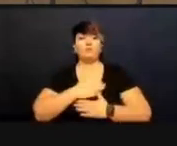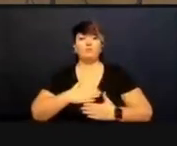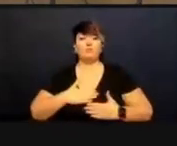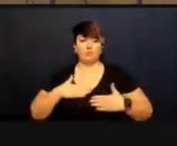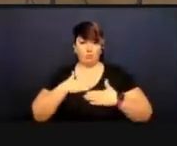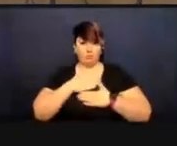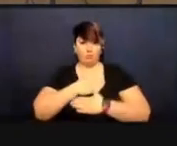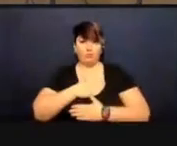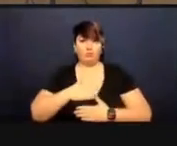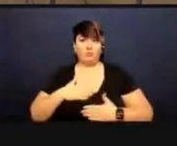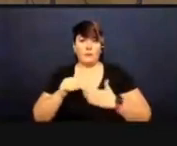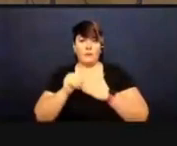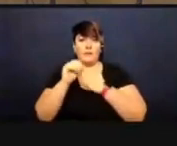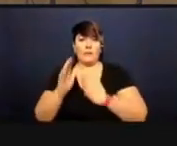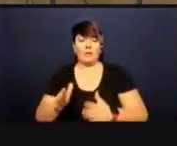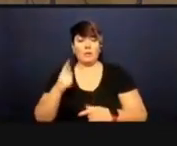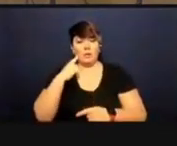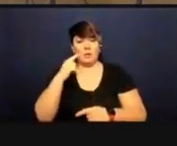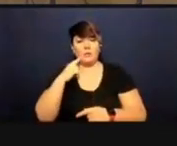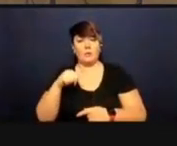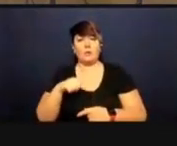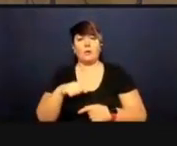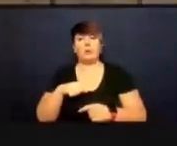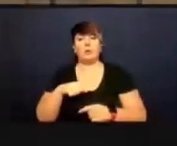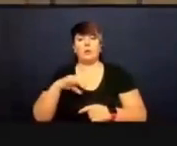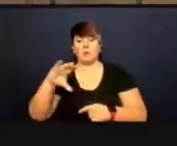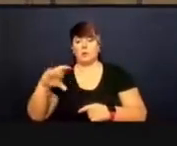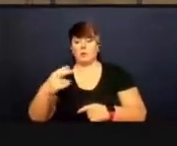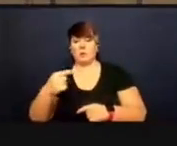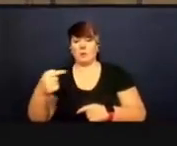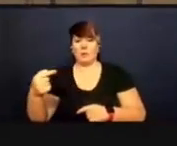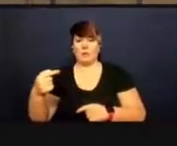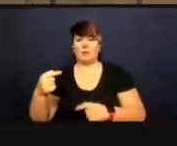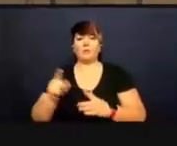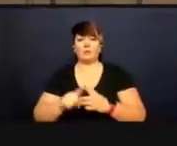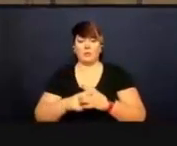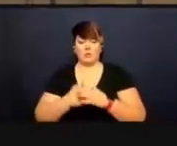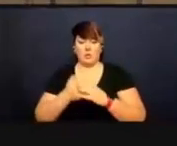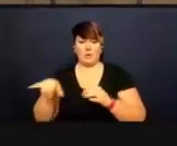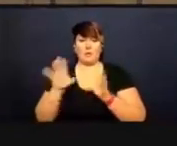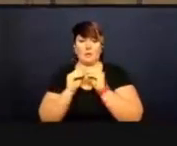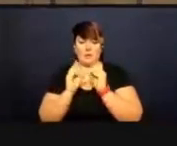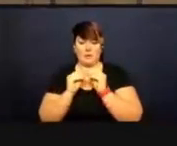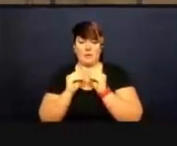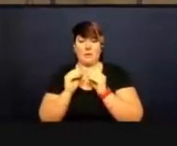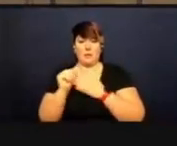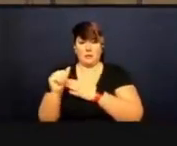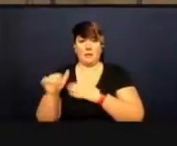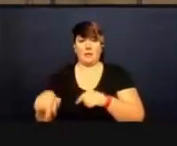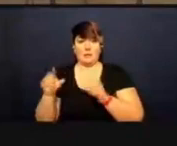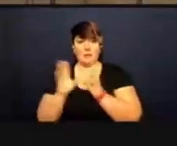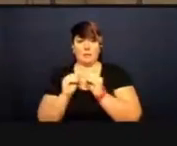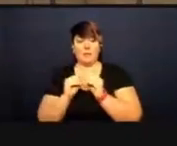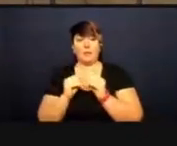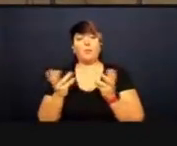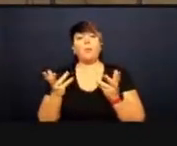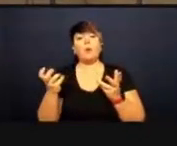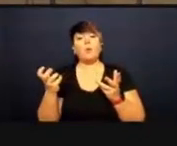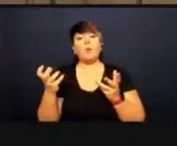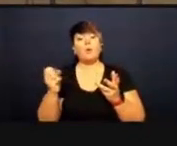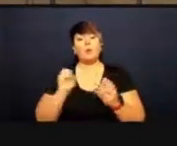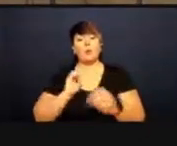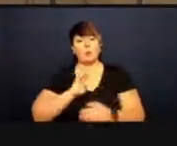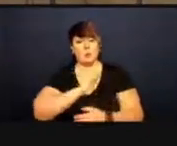sana, ni ya muhimu sana. Na nimefurahia sana pia kazi ambayo Bwana Craig amefanya kama mkuu